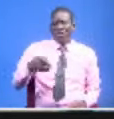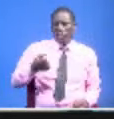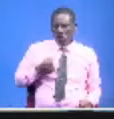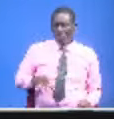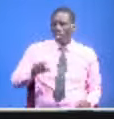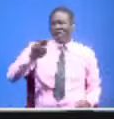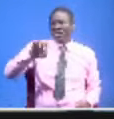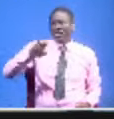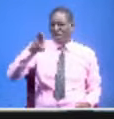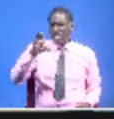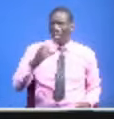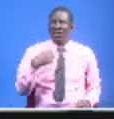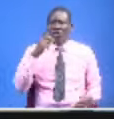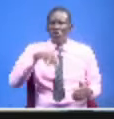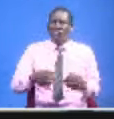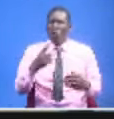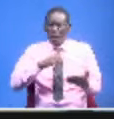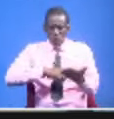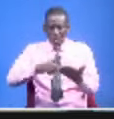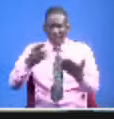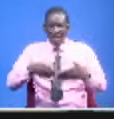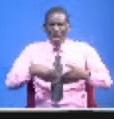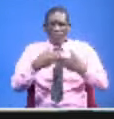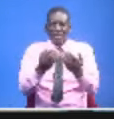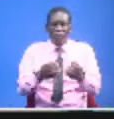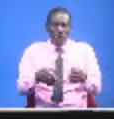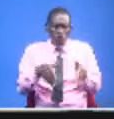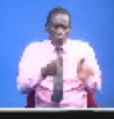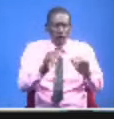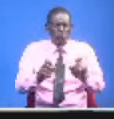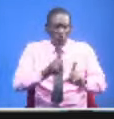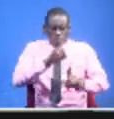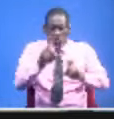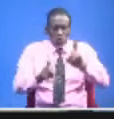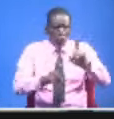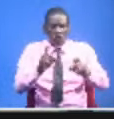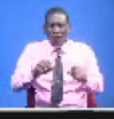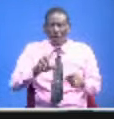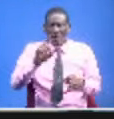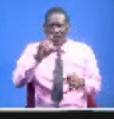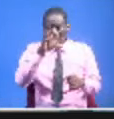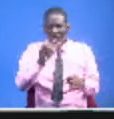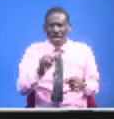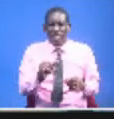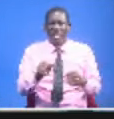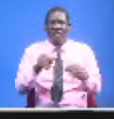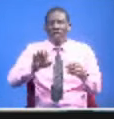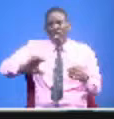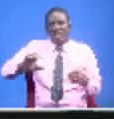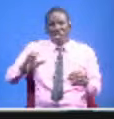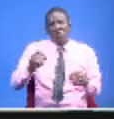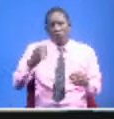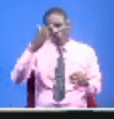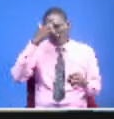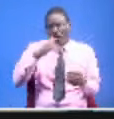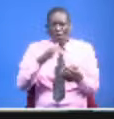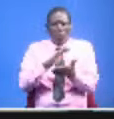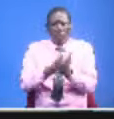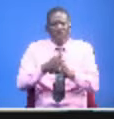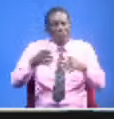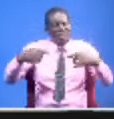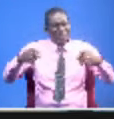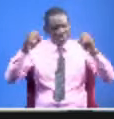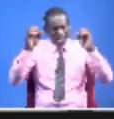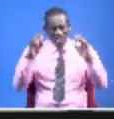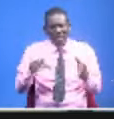kwa zaidi ya wiki moja amepewa nafasi ya kuhojiwa na wapelelezi katika afisi za upelelezi wa jinai katika kaunti ndogo ya Thika bila mafanikio yoyote katika